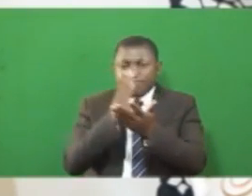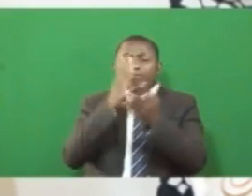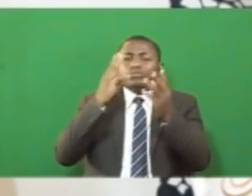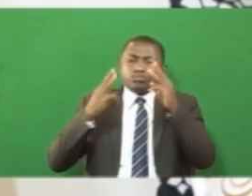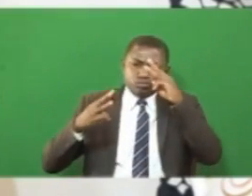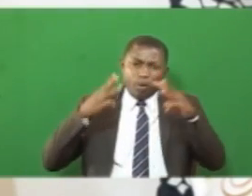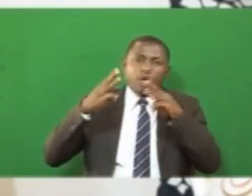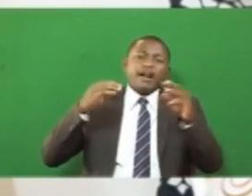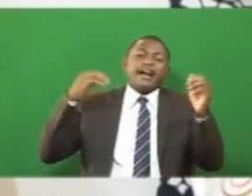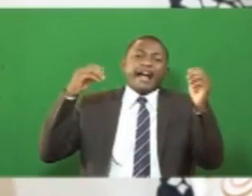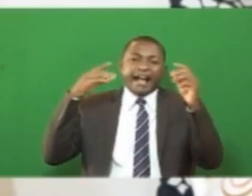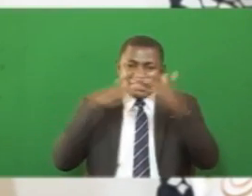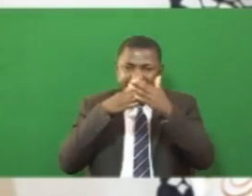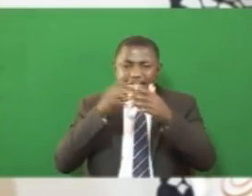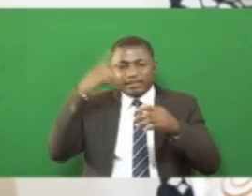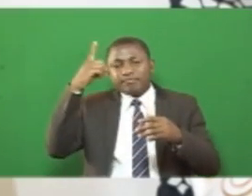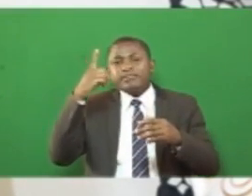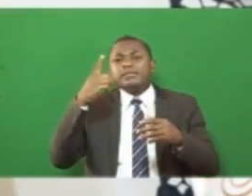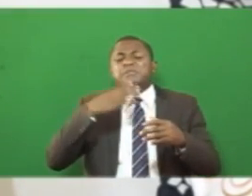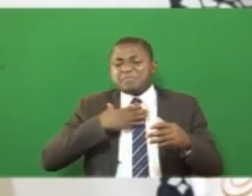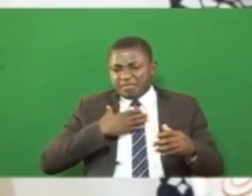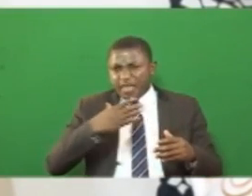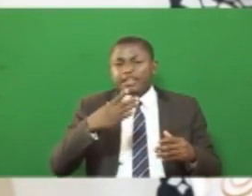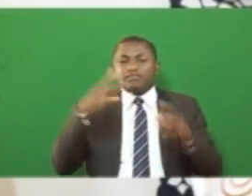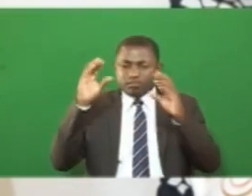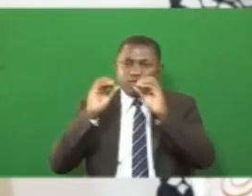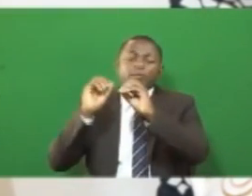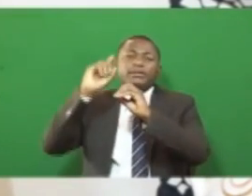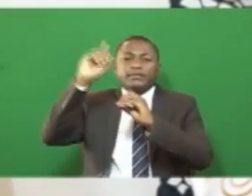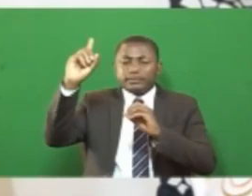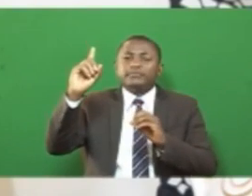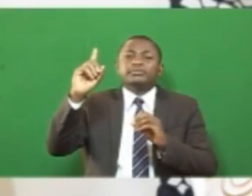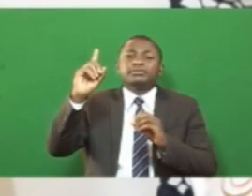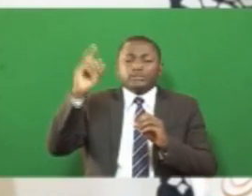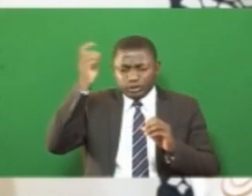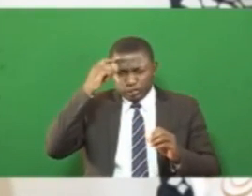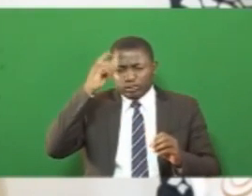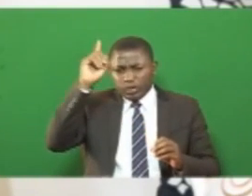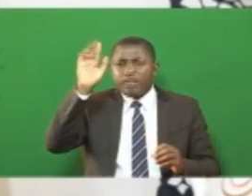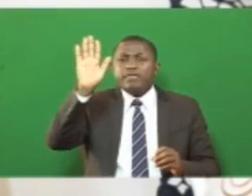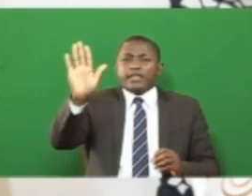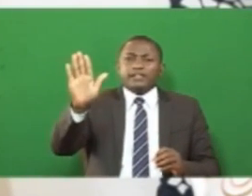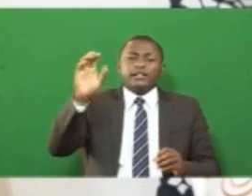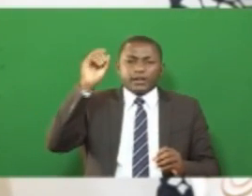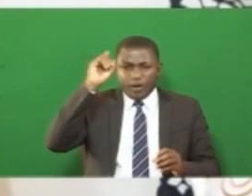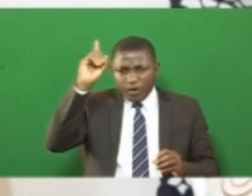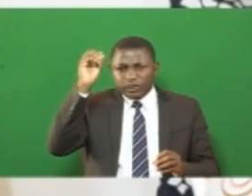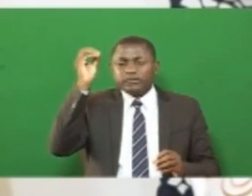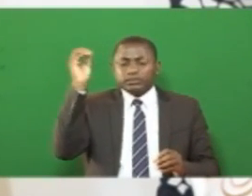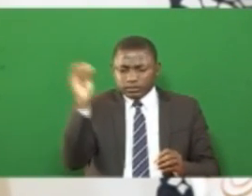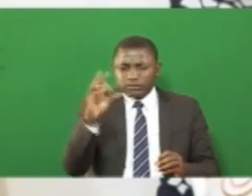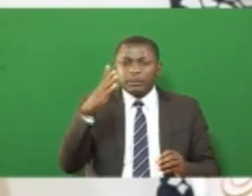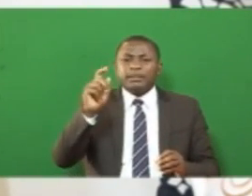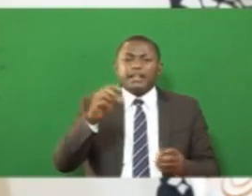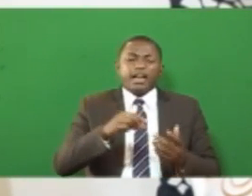rake haadi kuteerera Mwari. Kunyange achiziva kuti Mwari ariko iye haadi kuteerera. Okay. But iye akatosarudza zvake